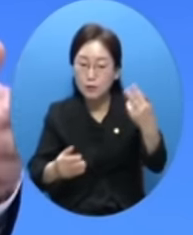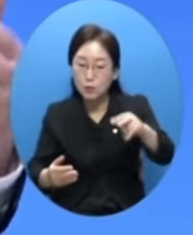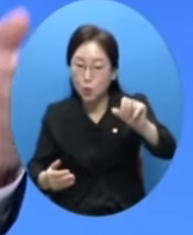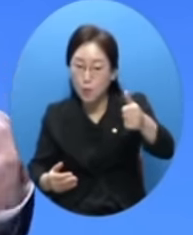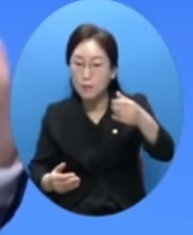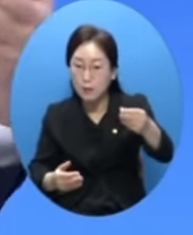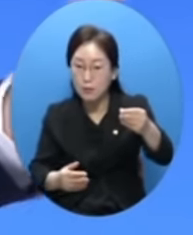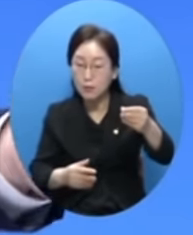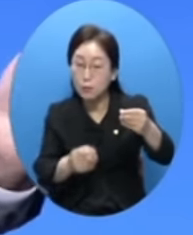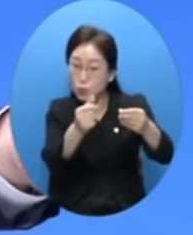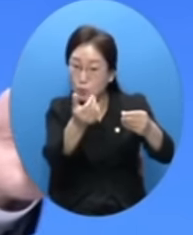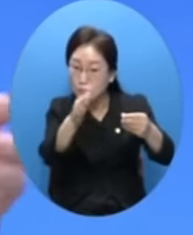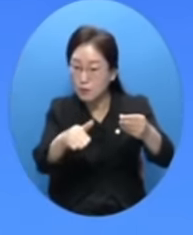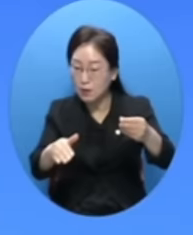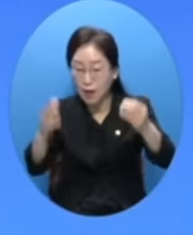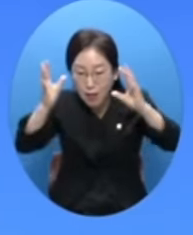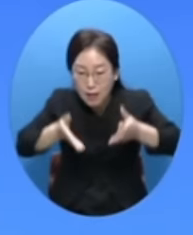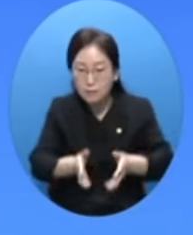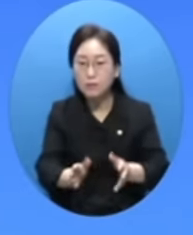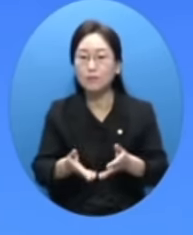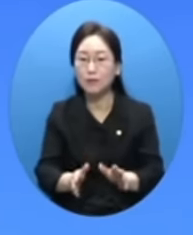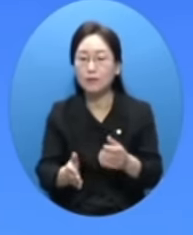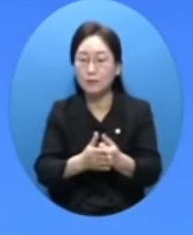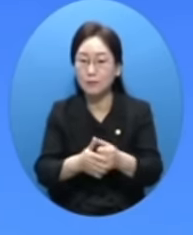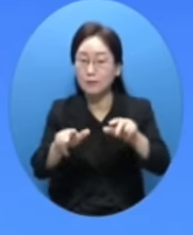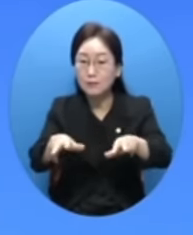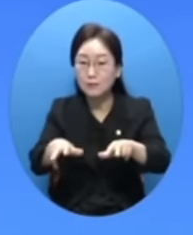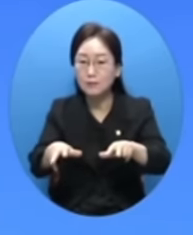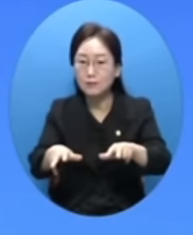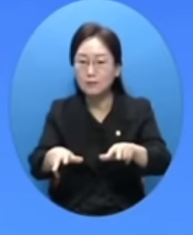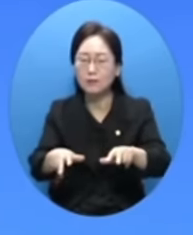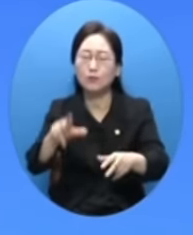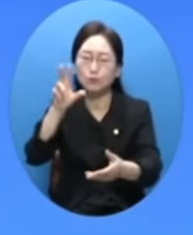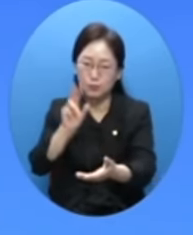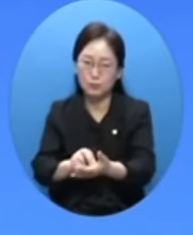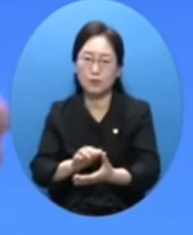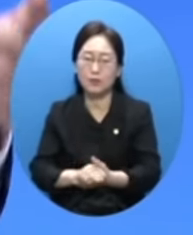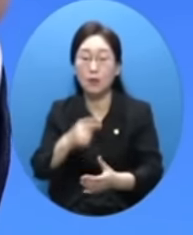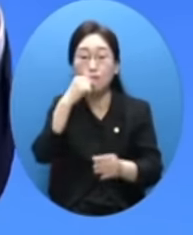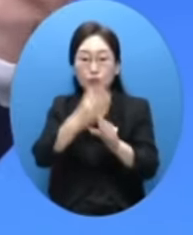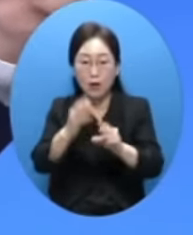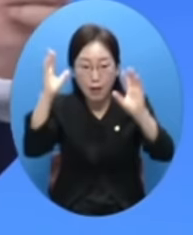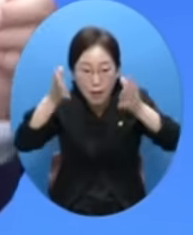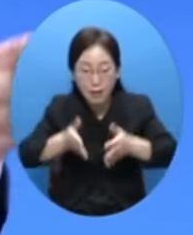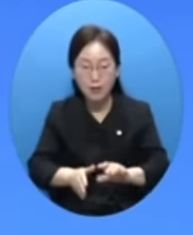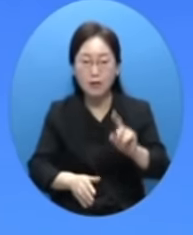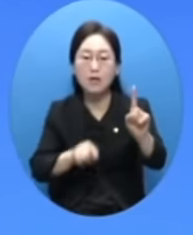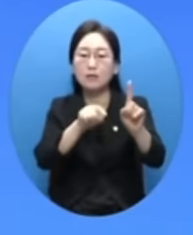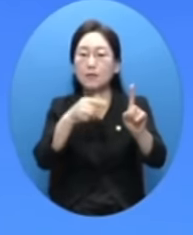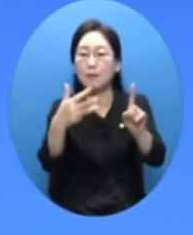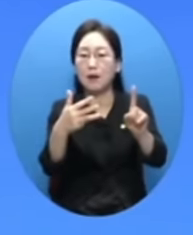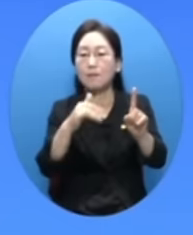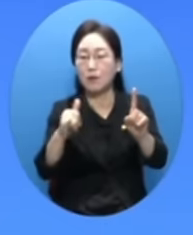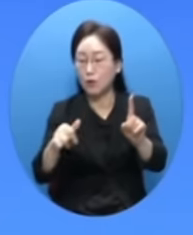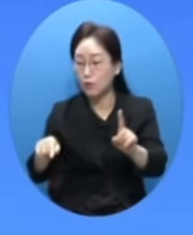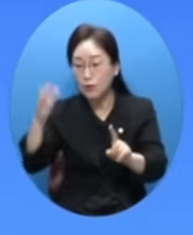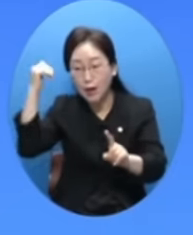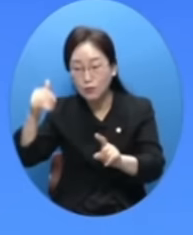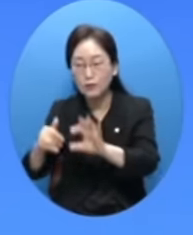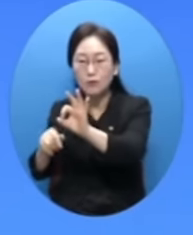되는데 아이가 더 많이 태어나서 이게 지금 큰 문제입니다. 북한은 출산율이 1.8이에요. 우리